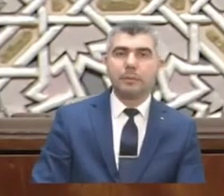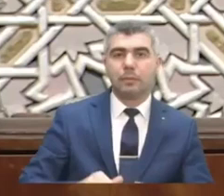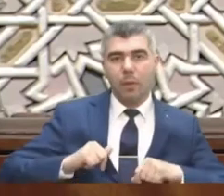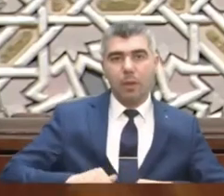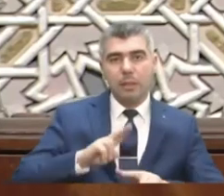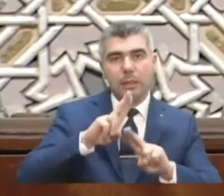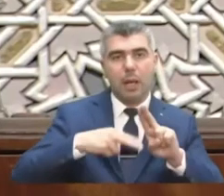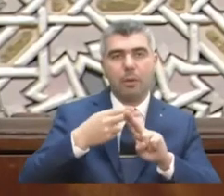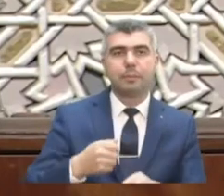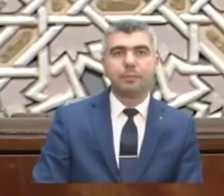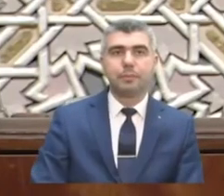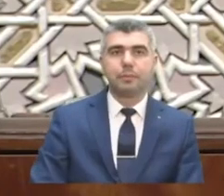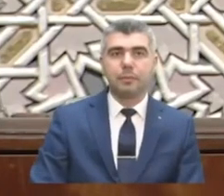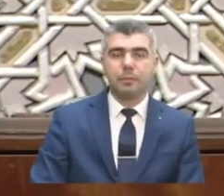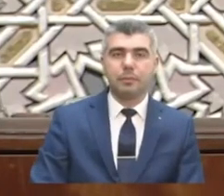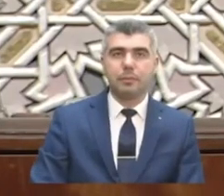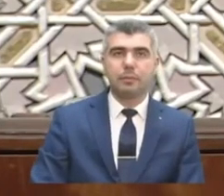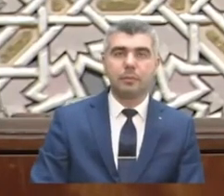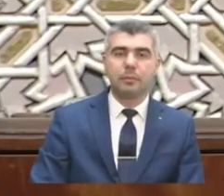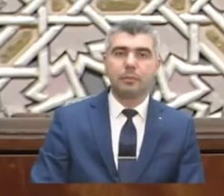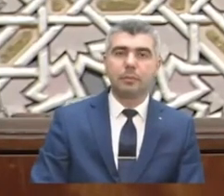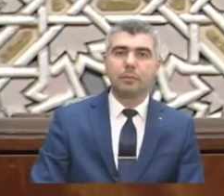سيد وزير، جواب سيد وزير.